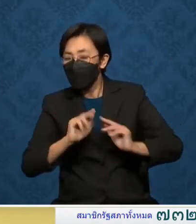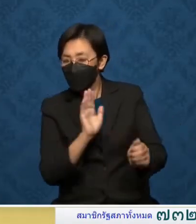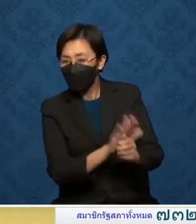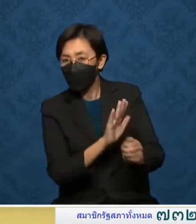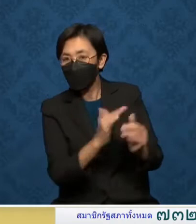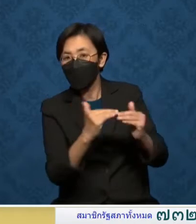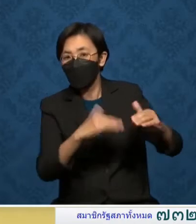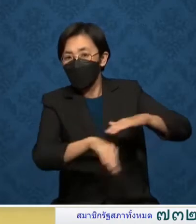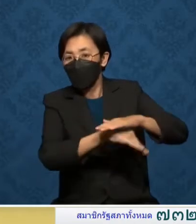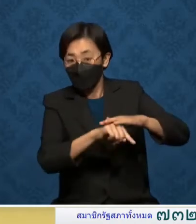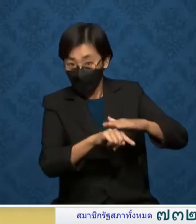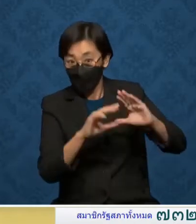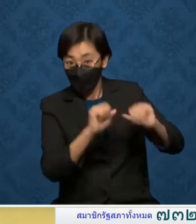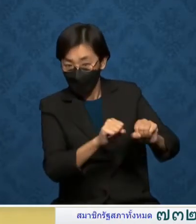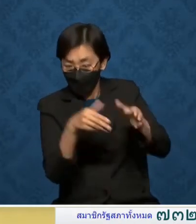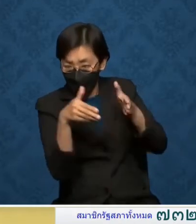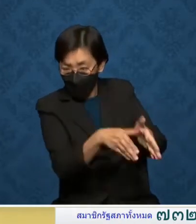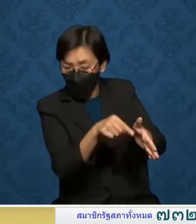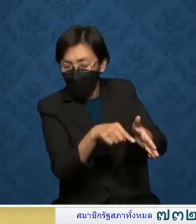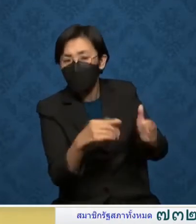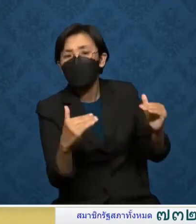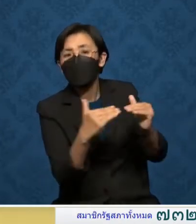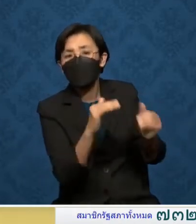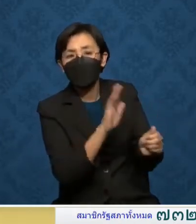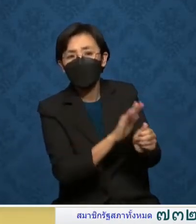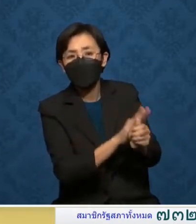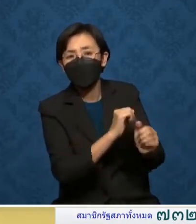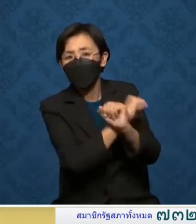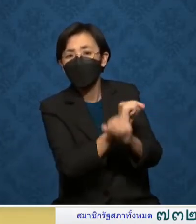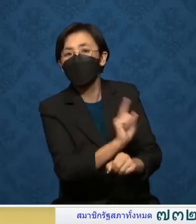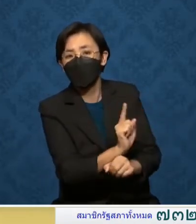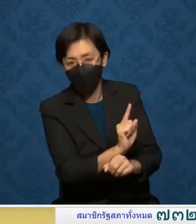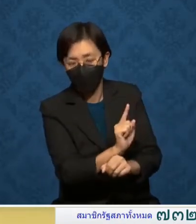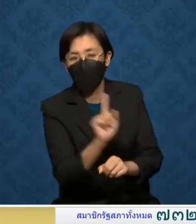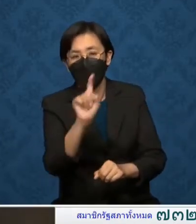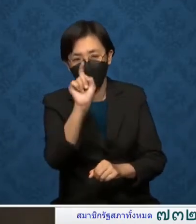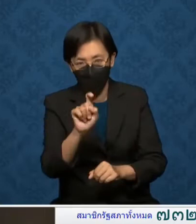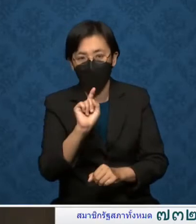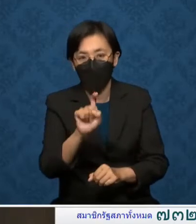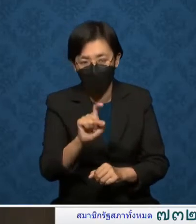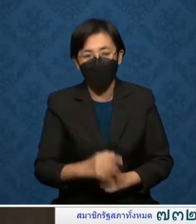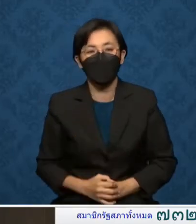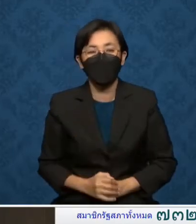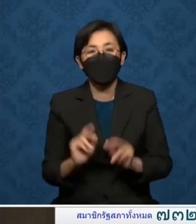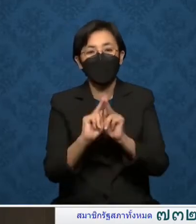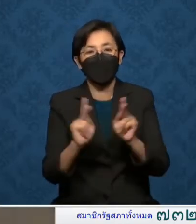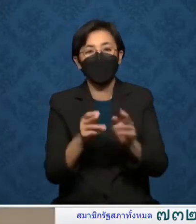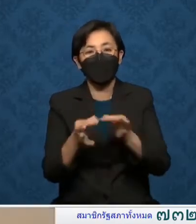ฐานของคนที่ถคราวหาไดอย่างไรครับขอบคุครับครั เจอสุการปฏิการที่แจงครั